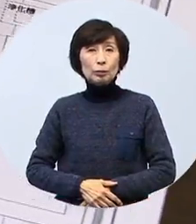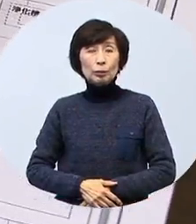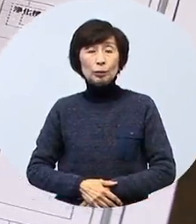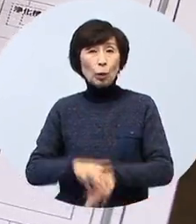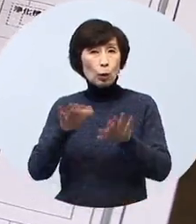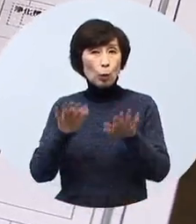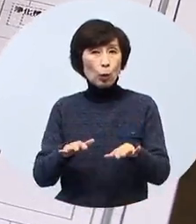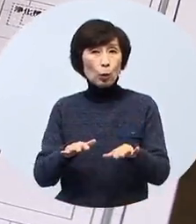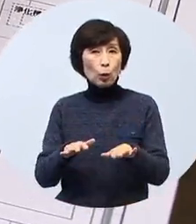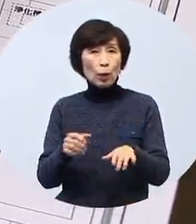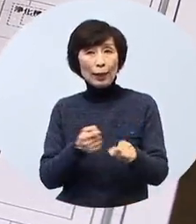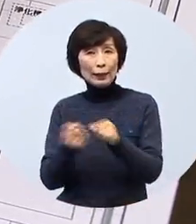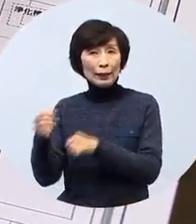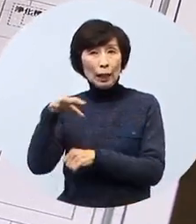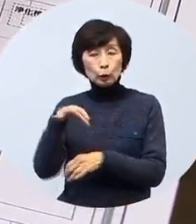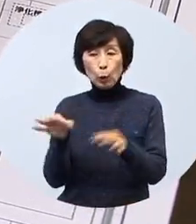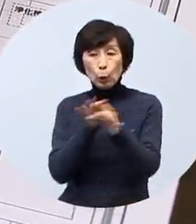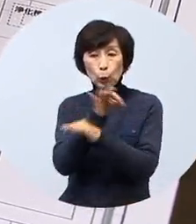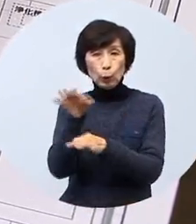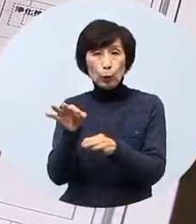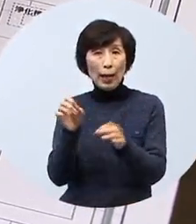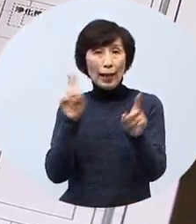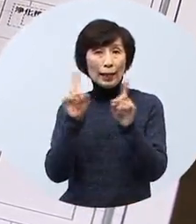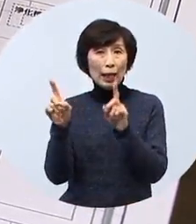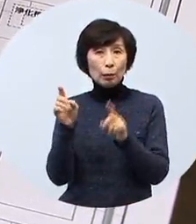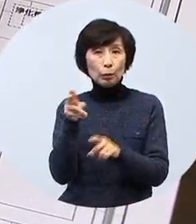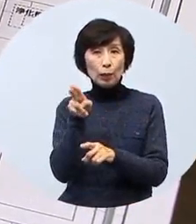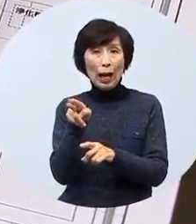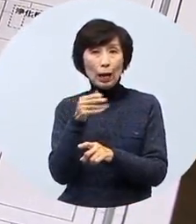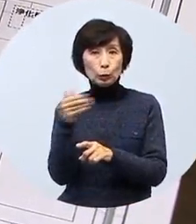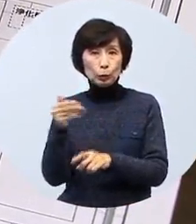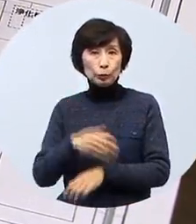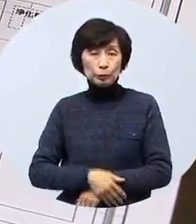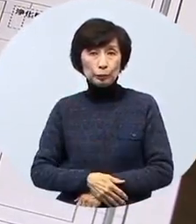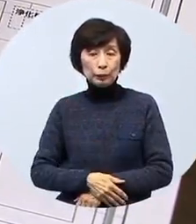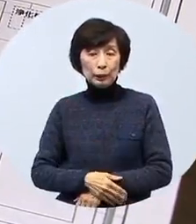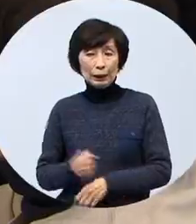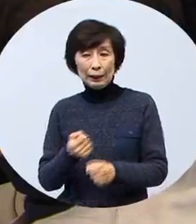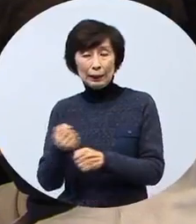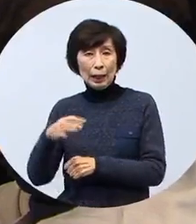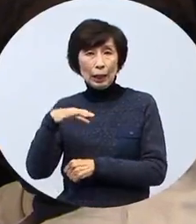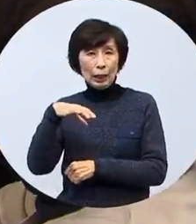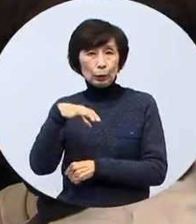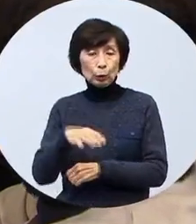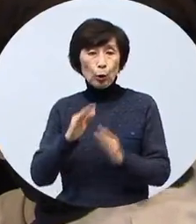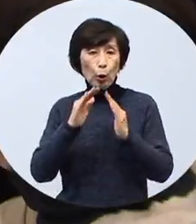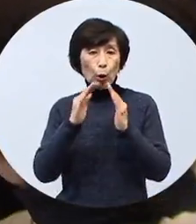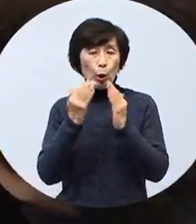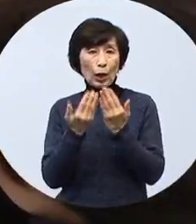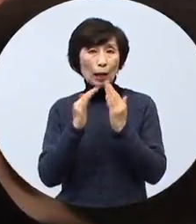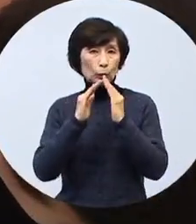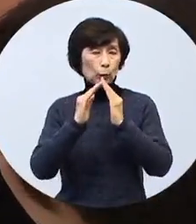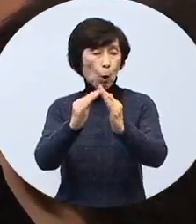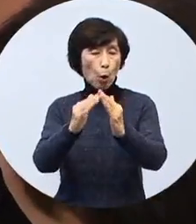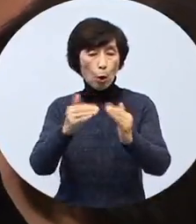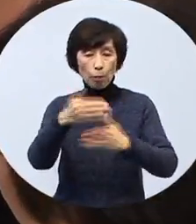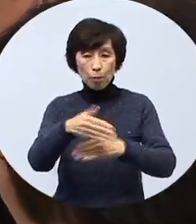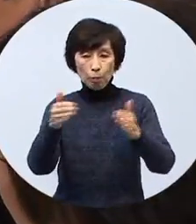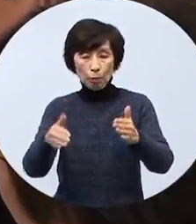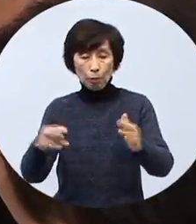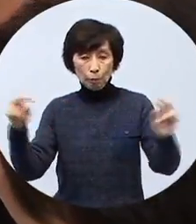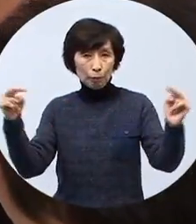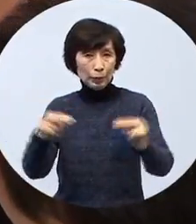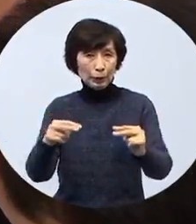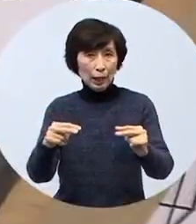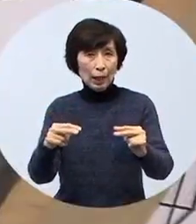避難所運営ゲーム、ハグ。避難所となる学校の間取り図に避難者や物資を適切に配置するゲー